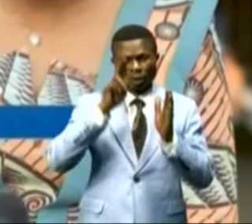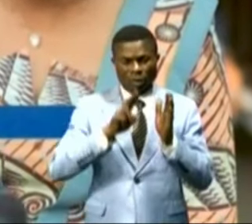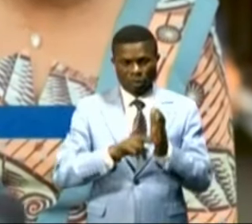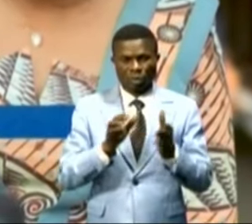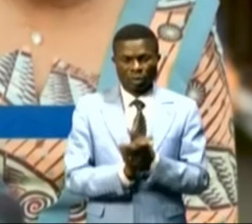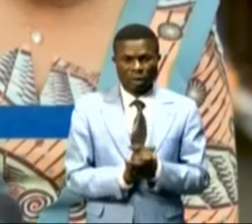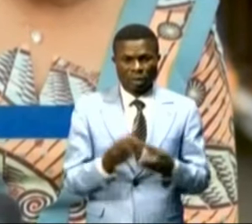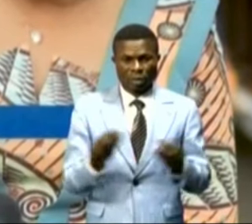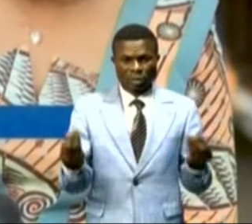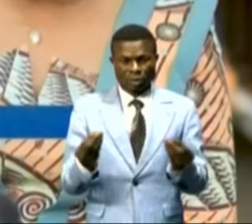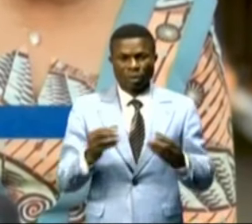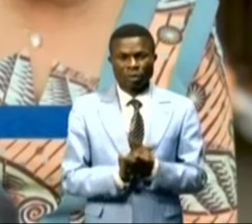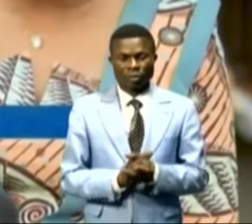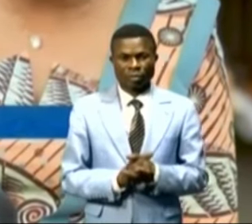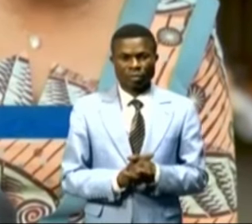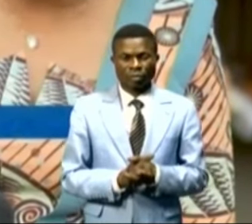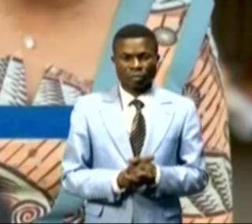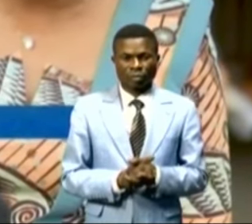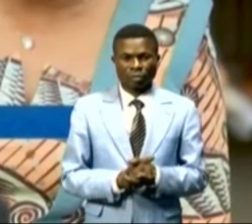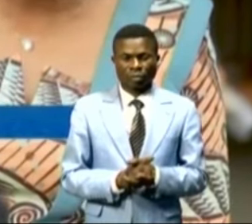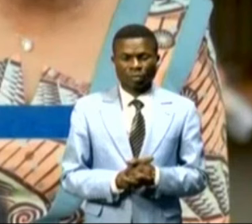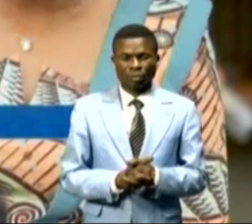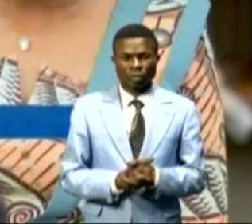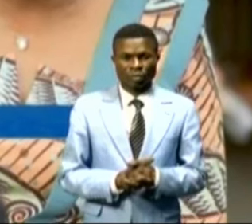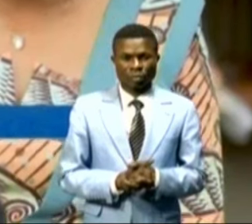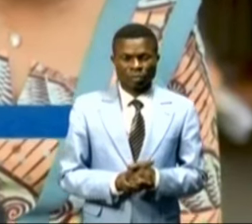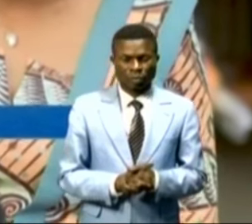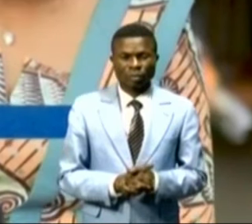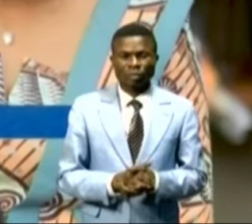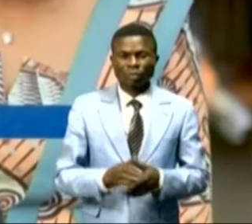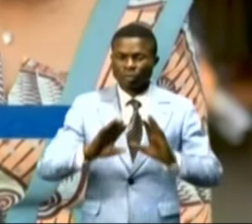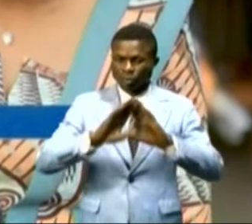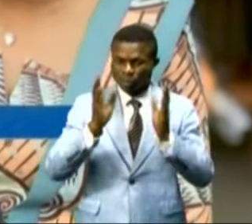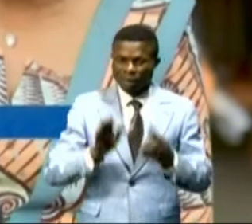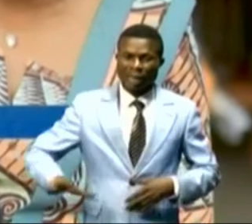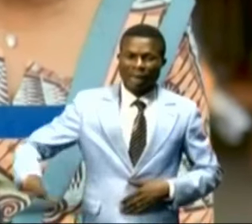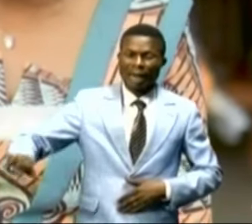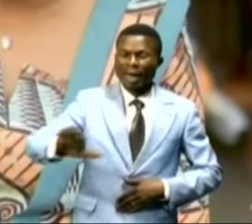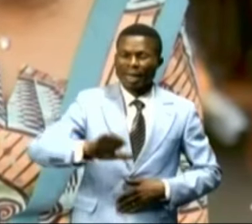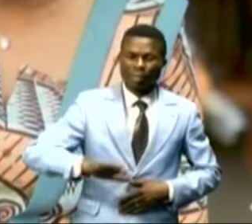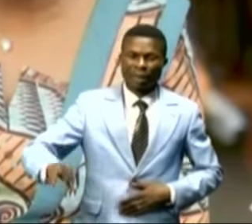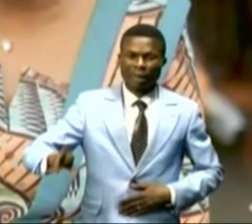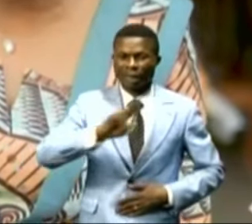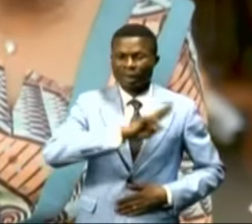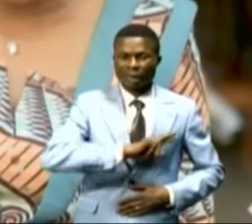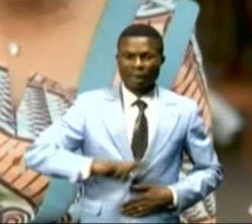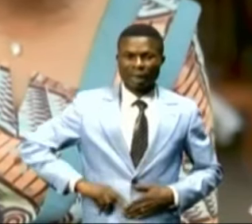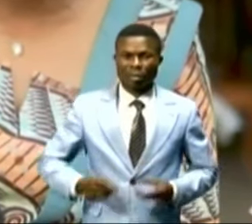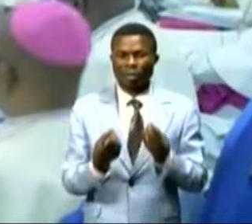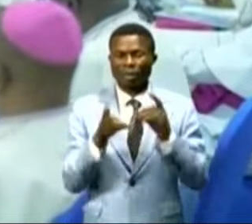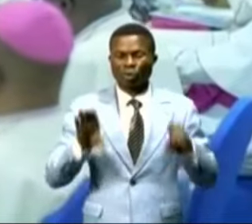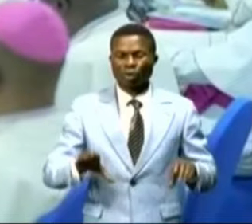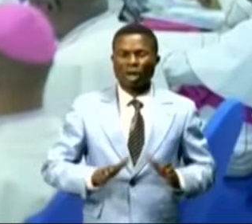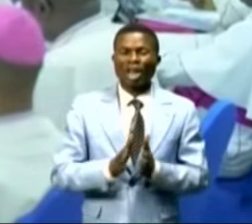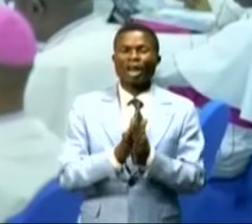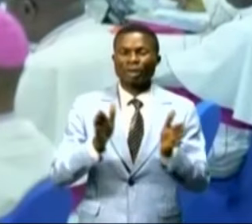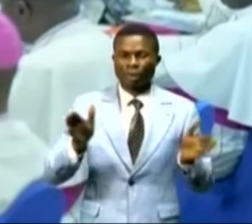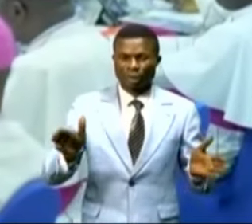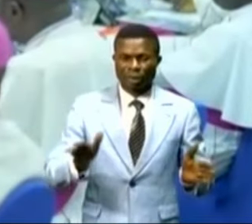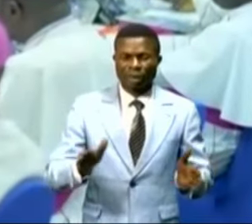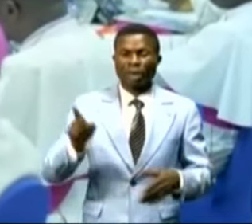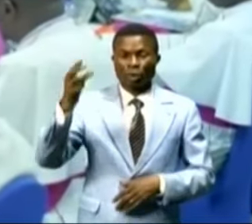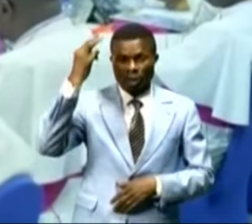eux, en étant sur l'ensemble de l'étendue du territoire de la République démocratique du Congo, ils